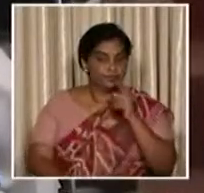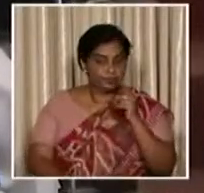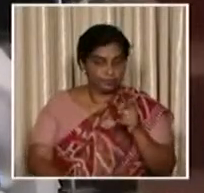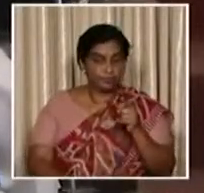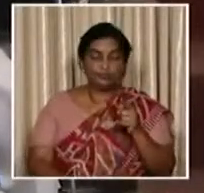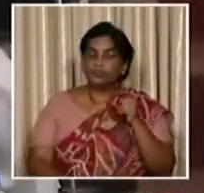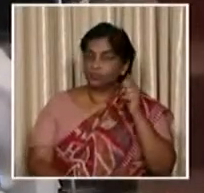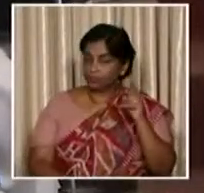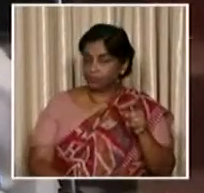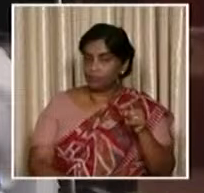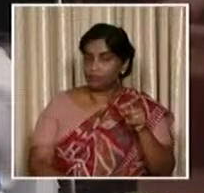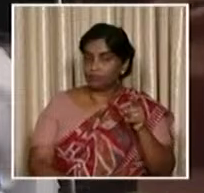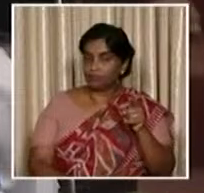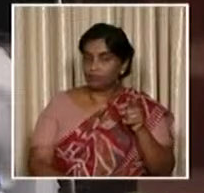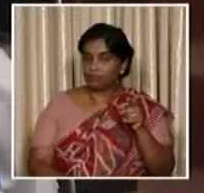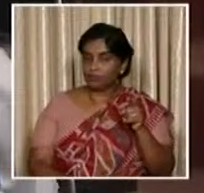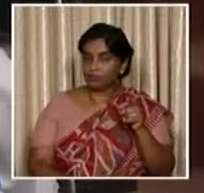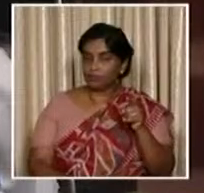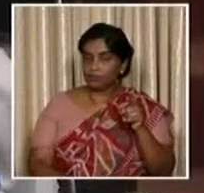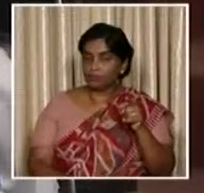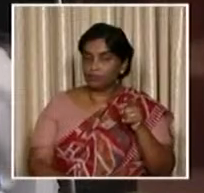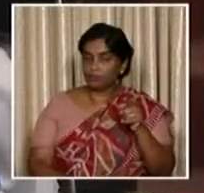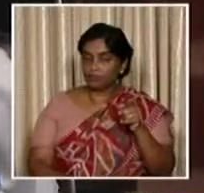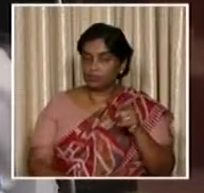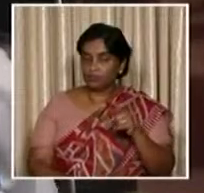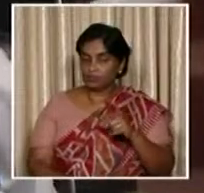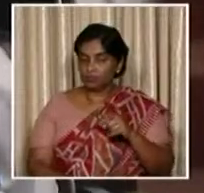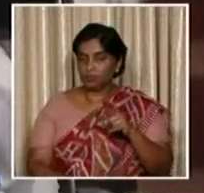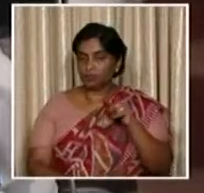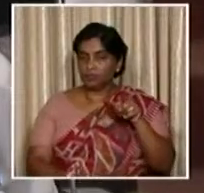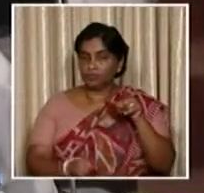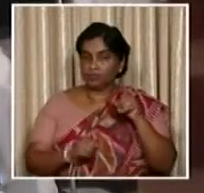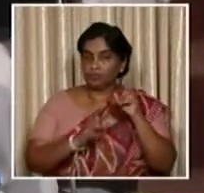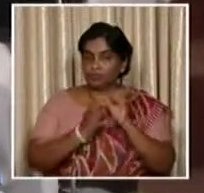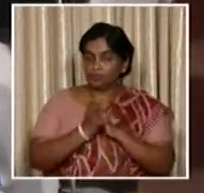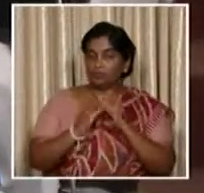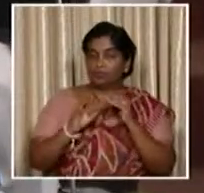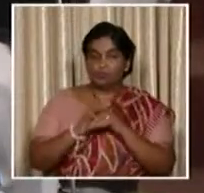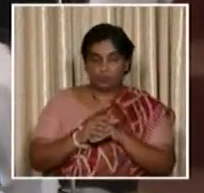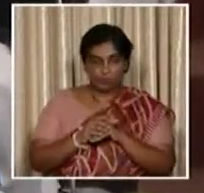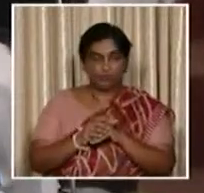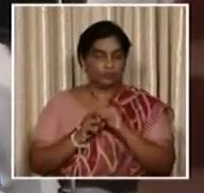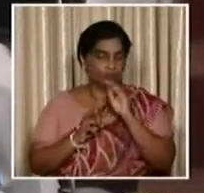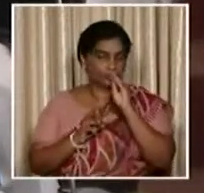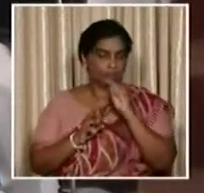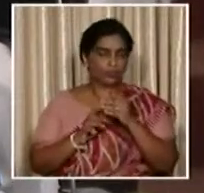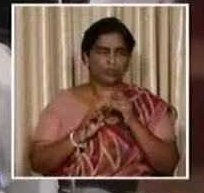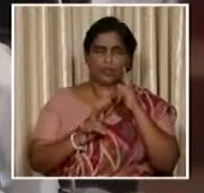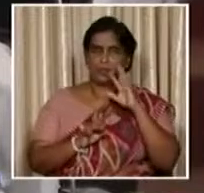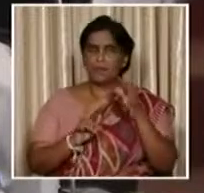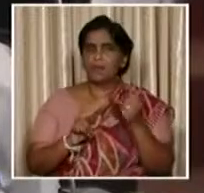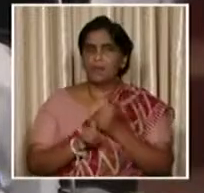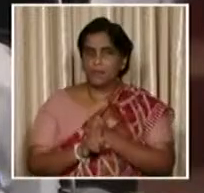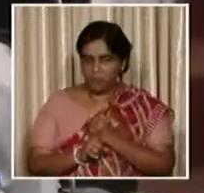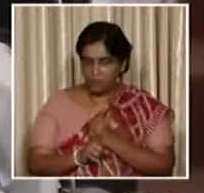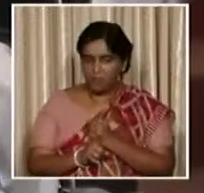එතකොට ඒකට මේ පාර්ලිමේන්තු තේරීකාරක සභාව පත් කරනවා කියන්නේ අනිසි බලපෑම්.